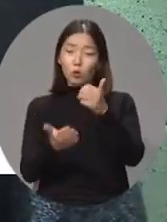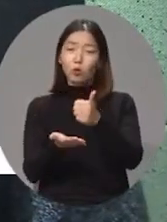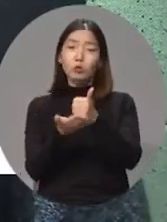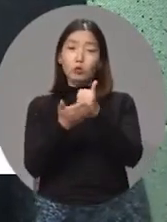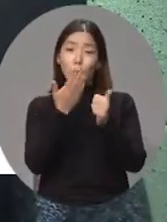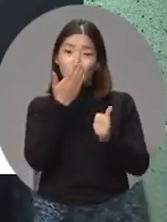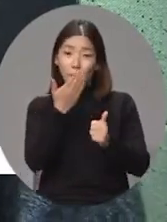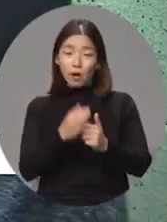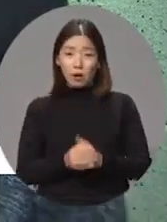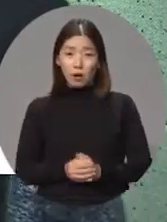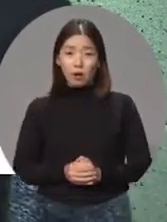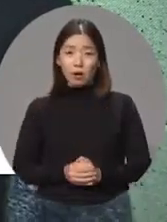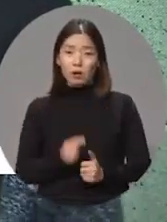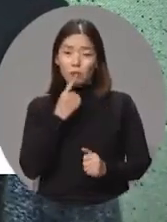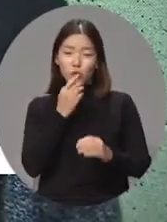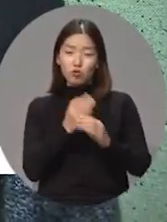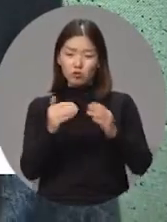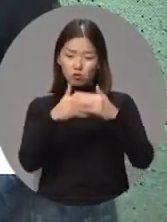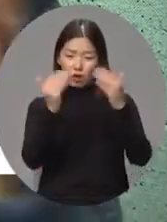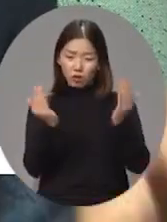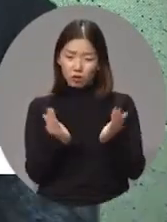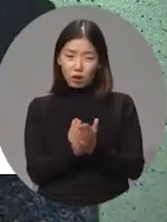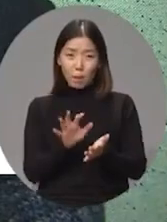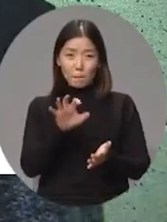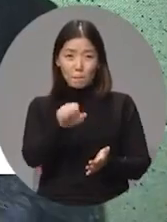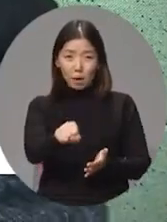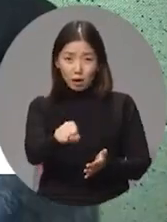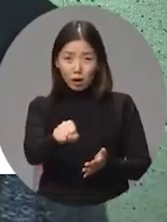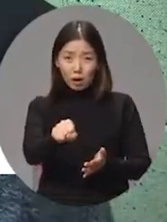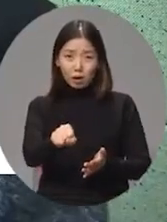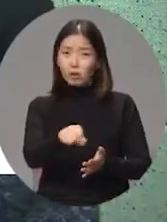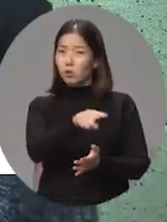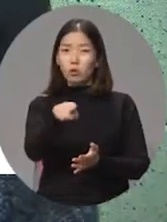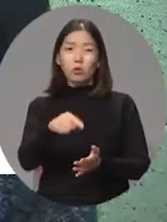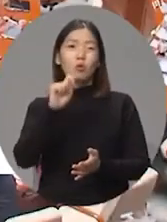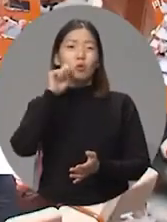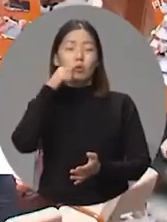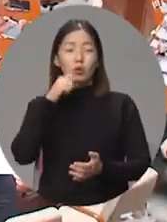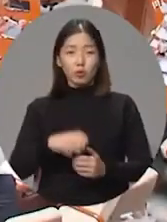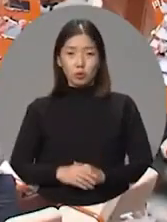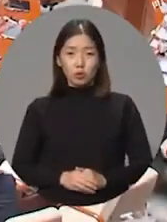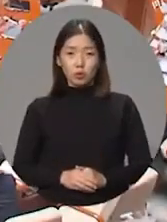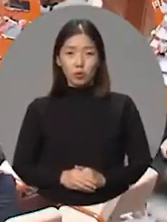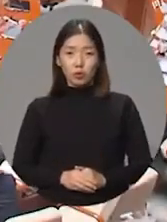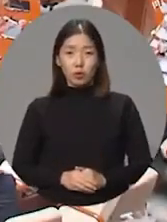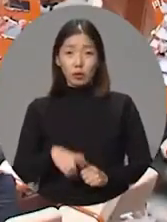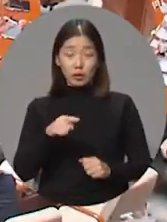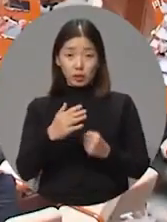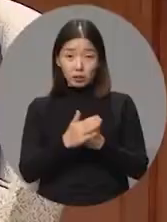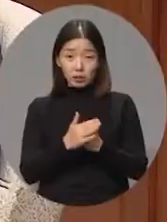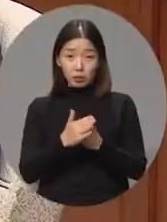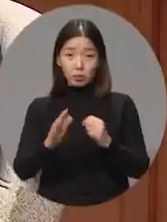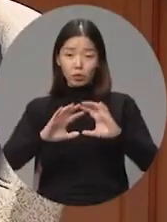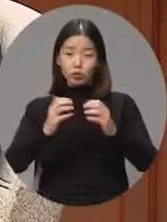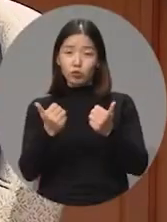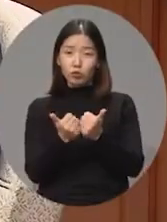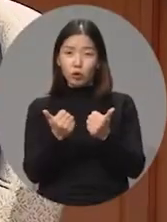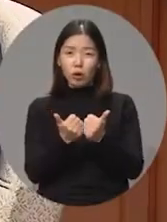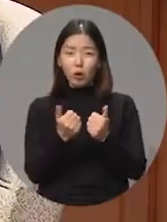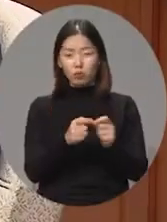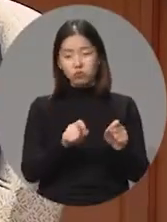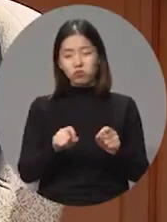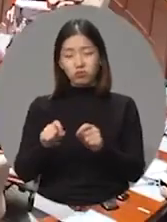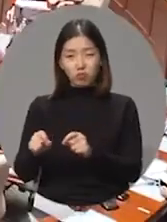수 있는데 민주당이 독점을 하고 있는 구조로서는 그게 불가능하다는 거죠. 이런 가운데 국회의